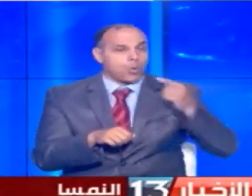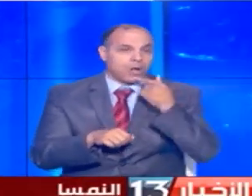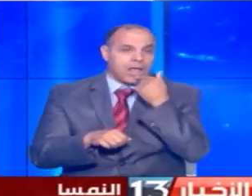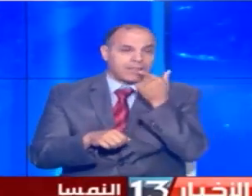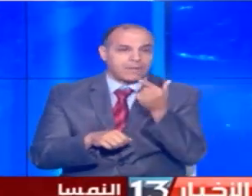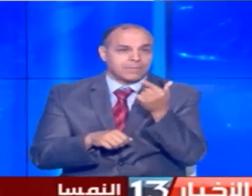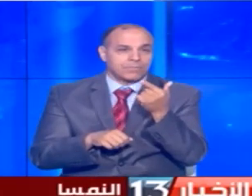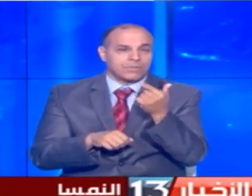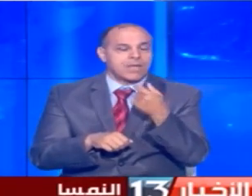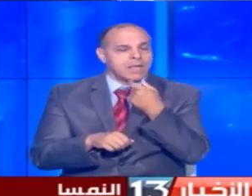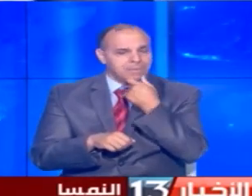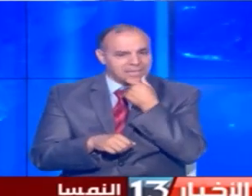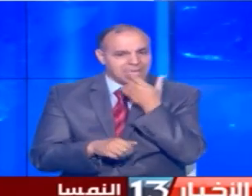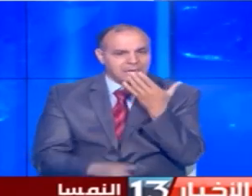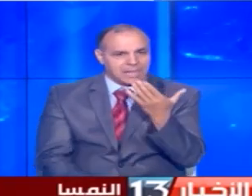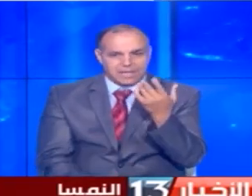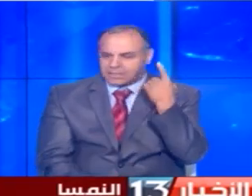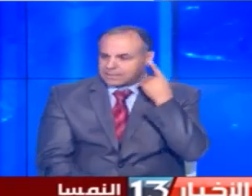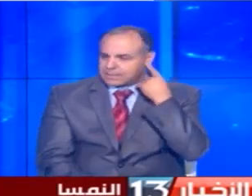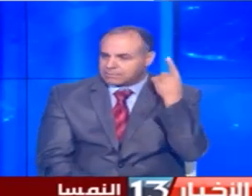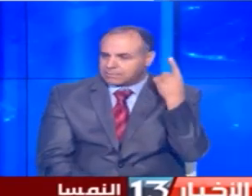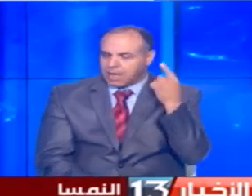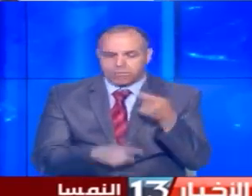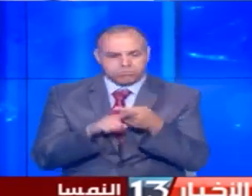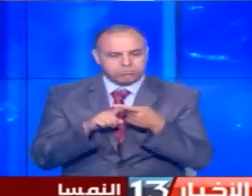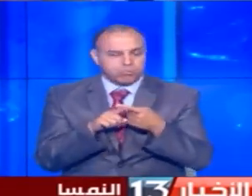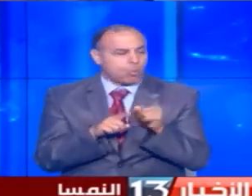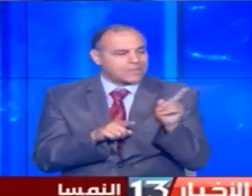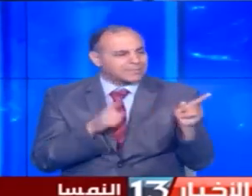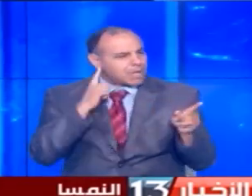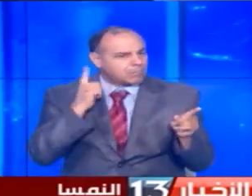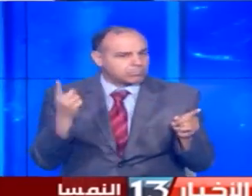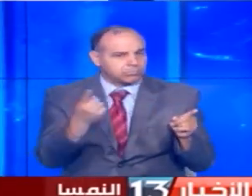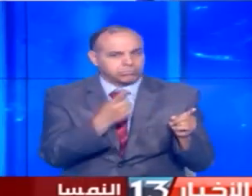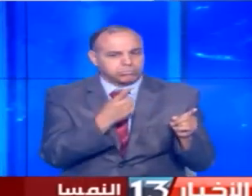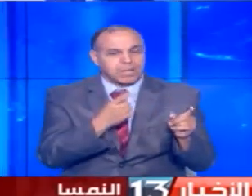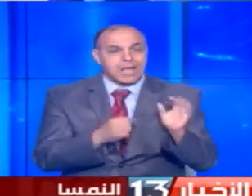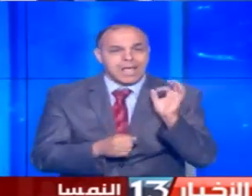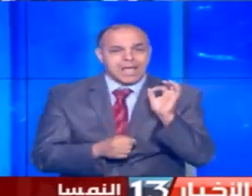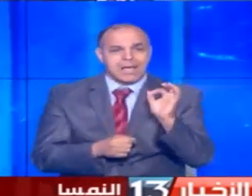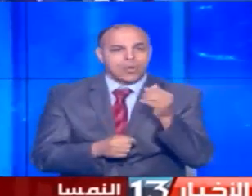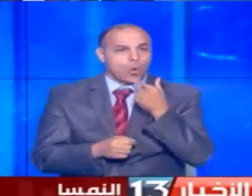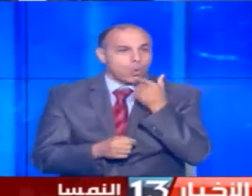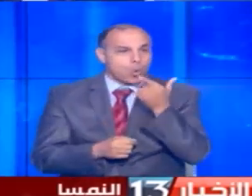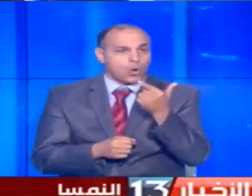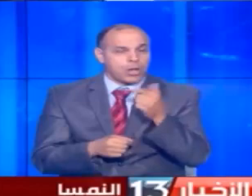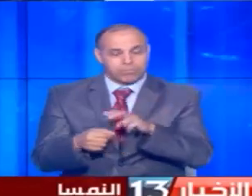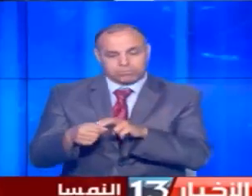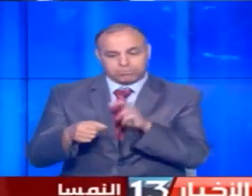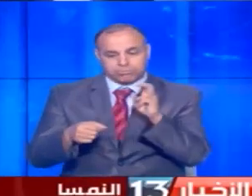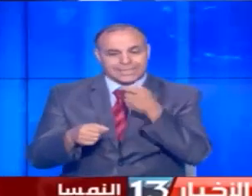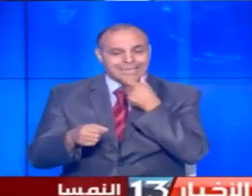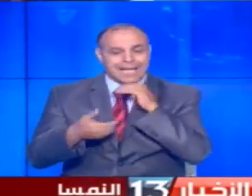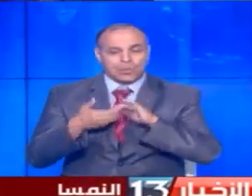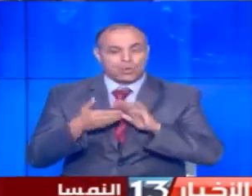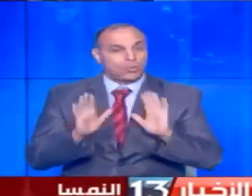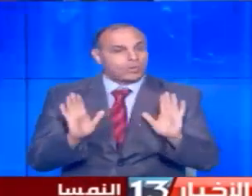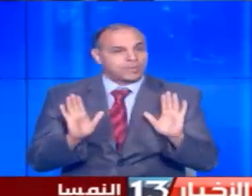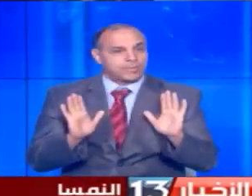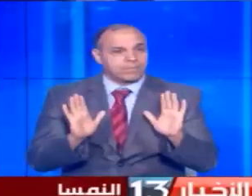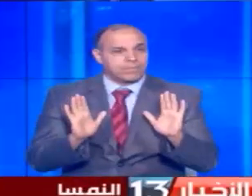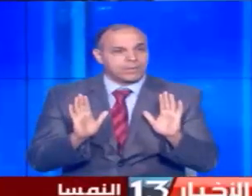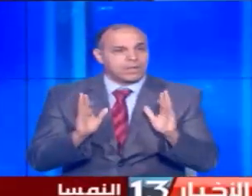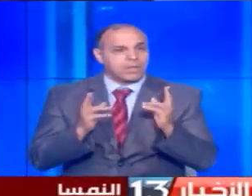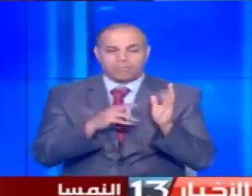يانكر بريطانيا إلى الاستماع إلى شركائها، وأكد أنه عليها أن تدرك أن بمغادرتها الاتحاد الأوروبي